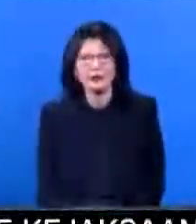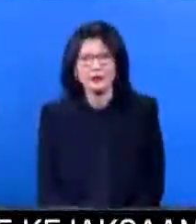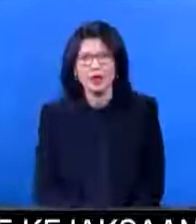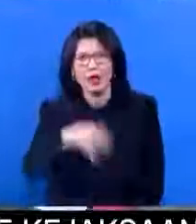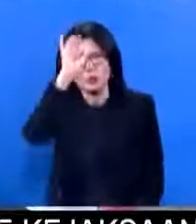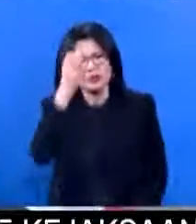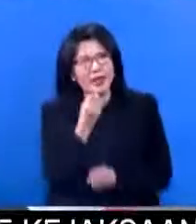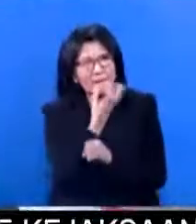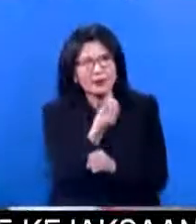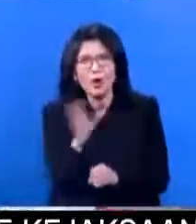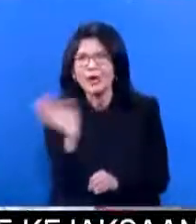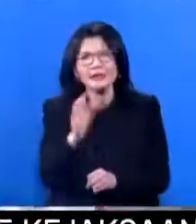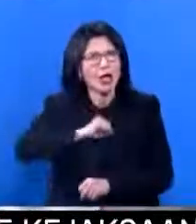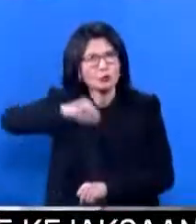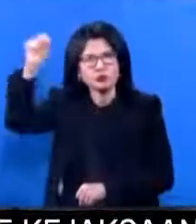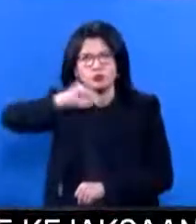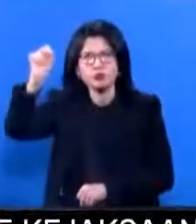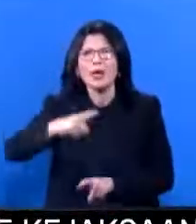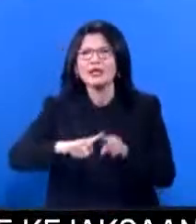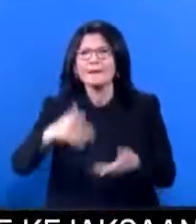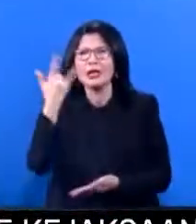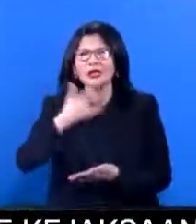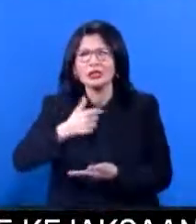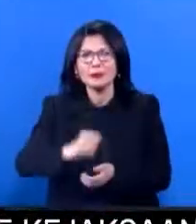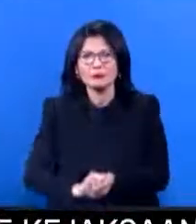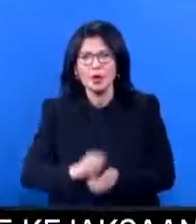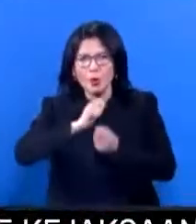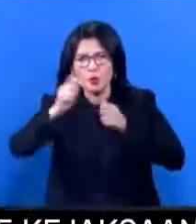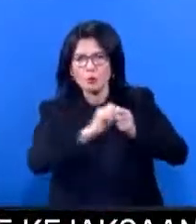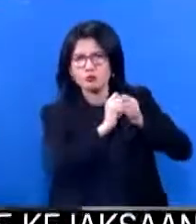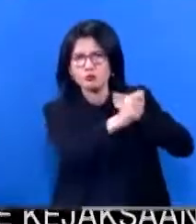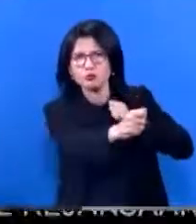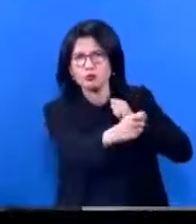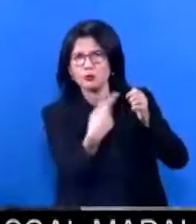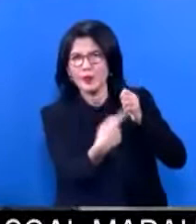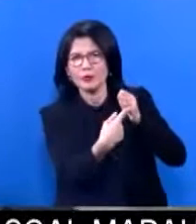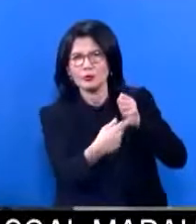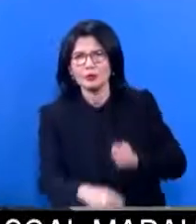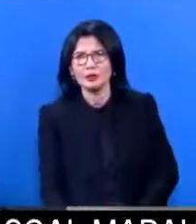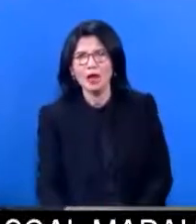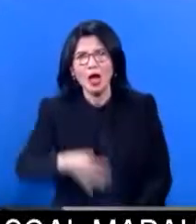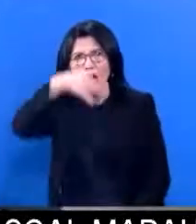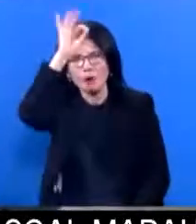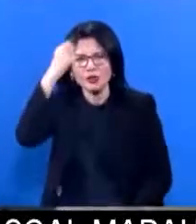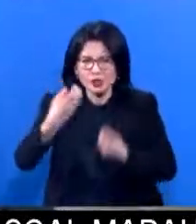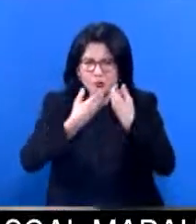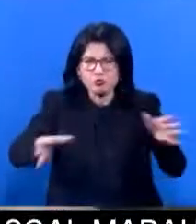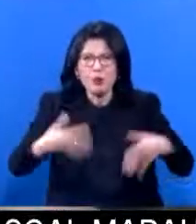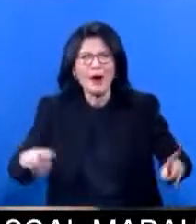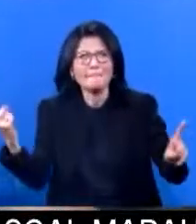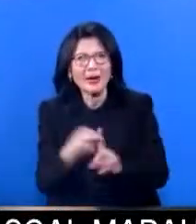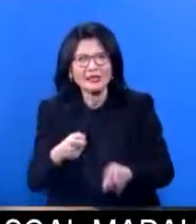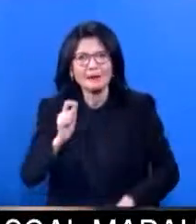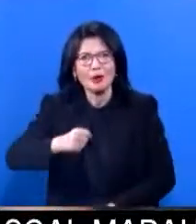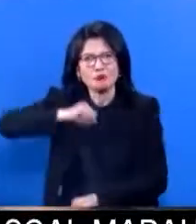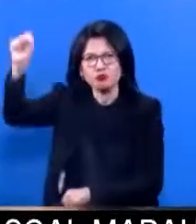mengimbau massa tidak menggelar aksi, mereka tetap berorasi sambil membentangkan poster dan spanduk. Polisi melakukan pembubaran paksa karena unjuk